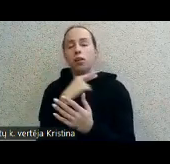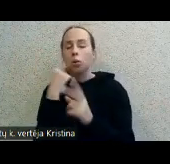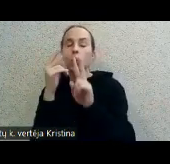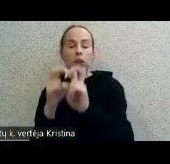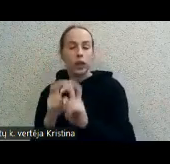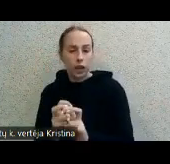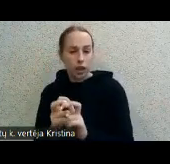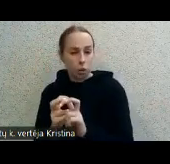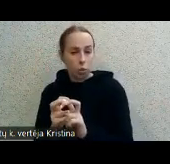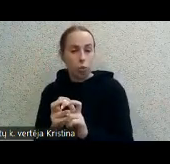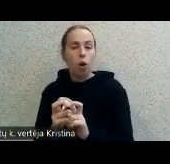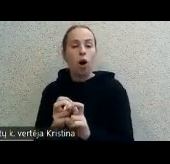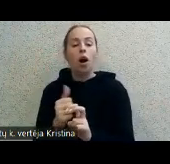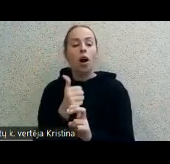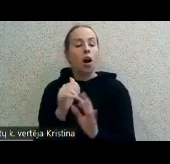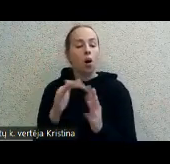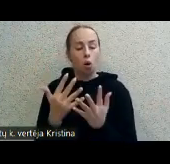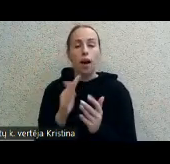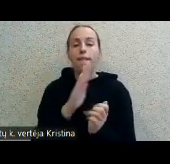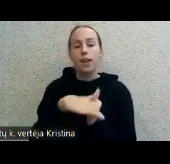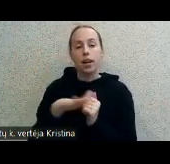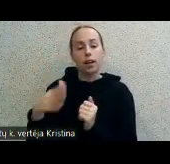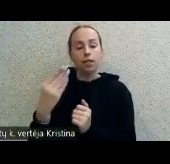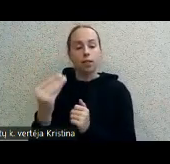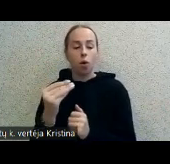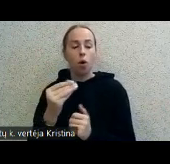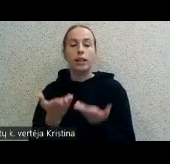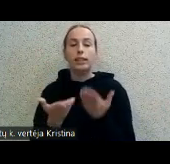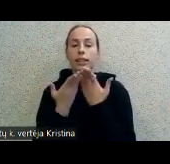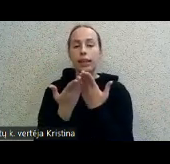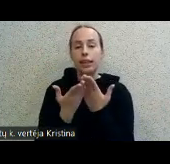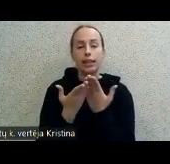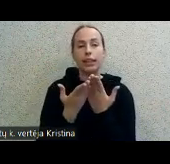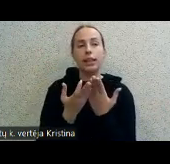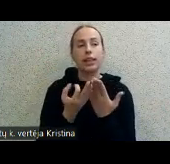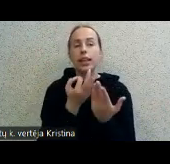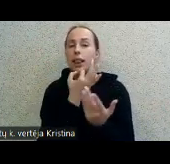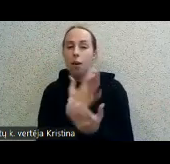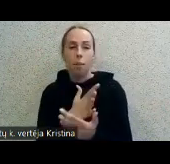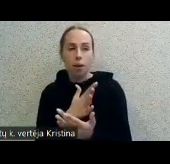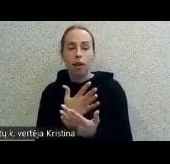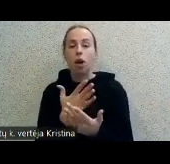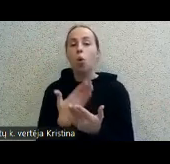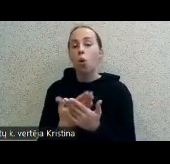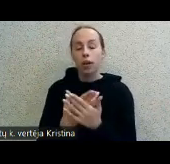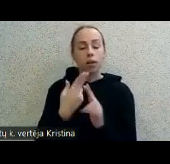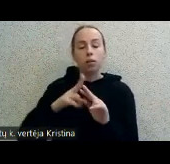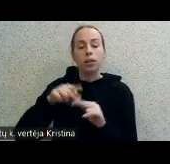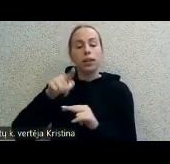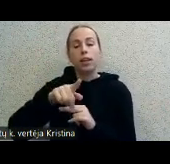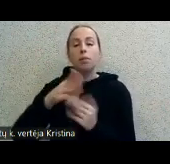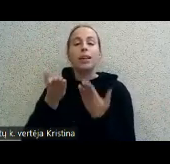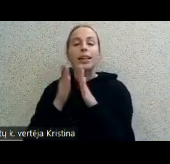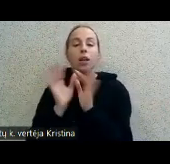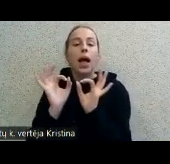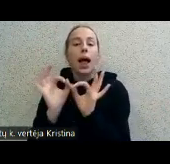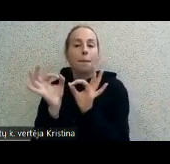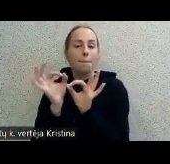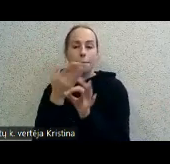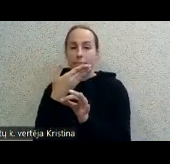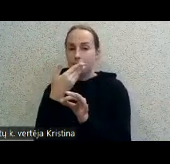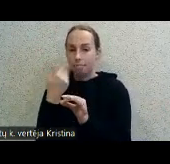vaikai nesimėgauja skaitimu, netampa skaitytojas, nes jiems nepateikiamas tinkamas knygos. Taip kad reikia pagalvoti,